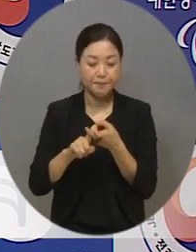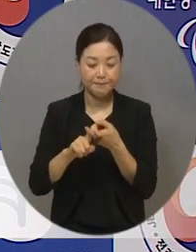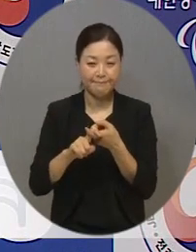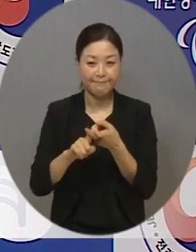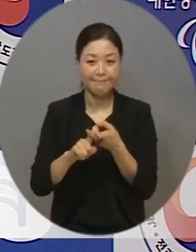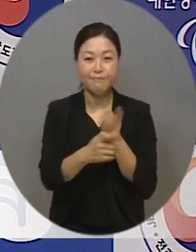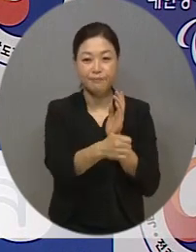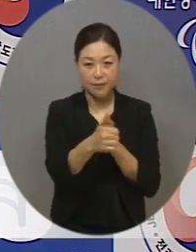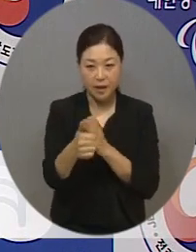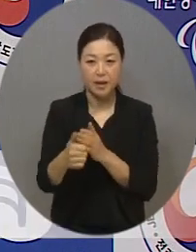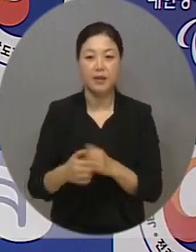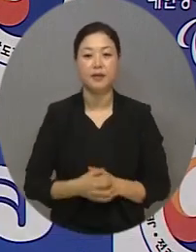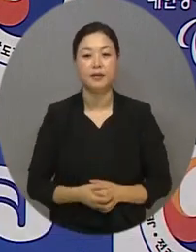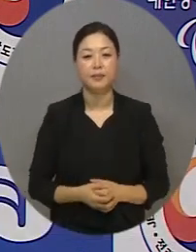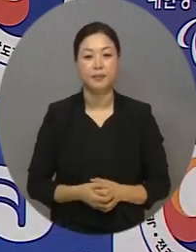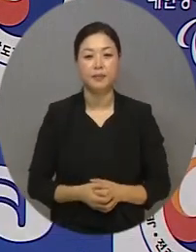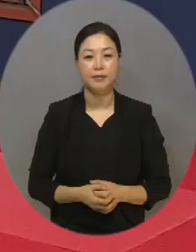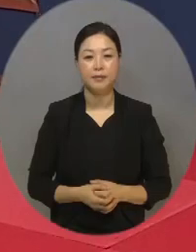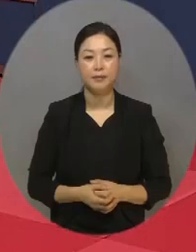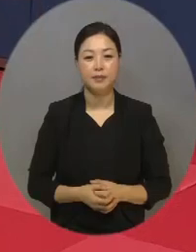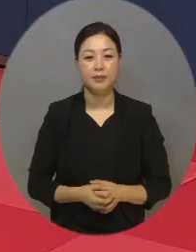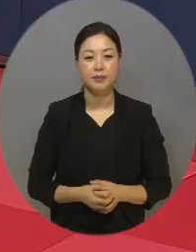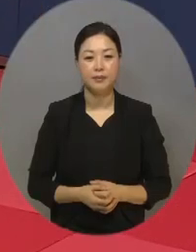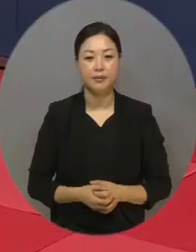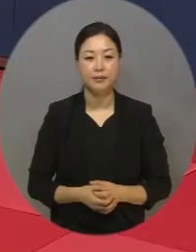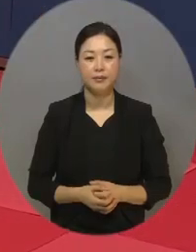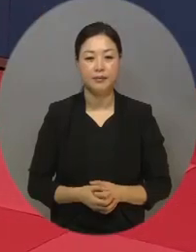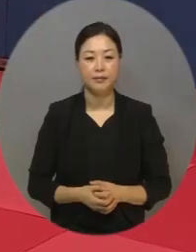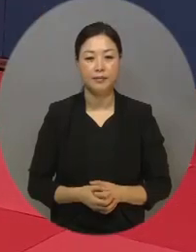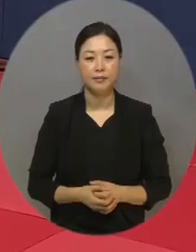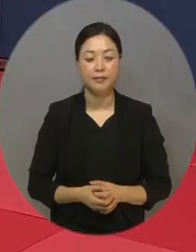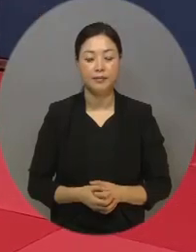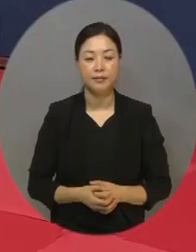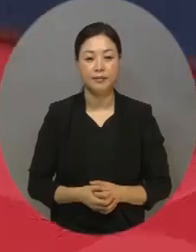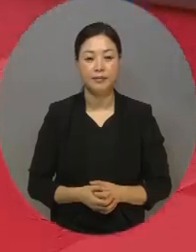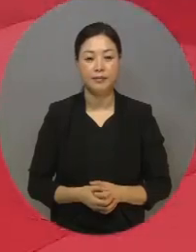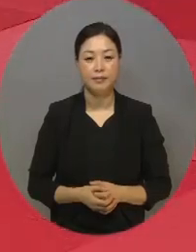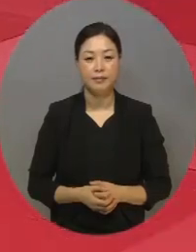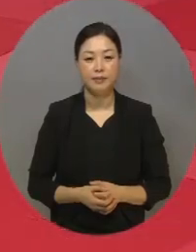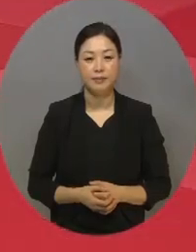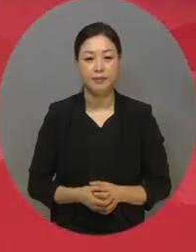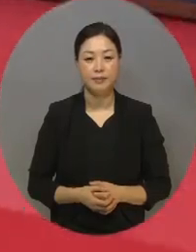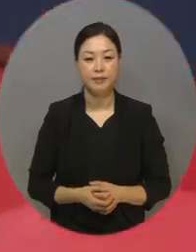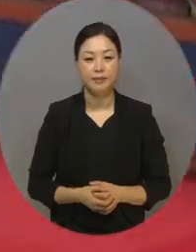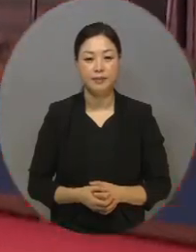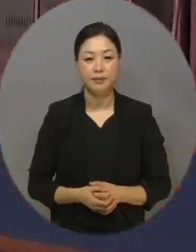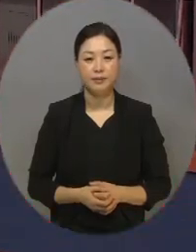많이 가져주셨으면 좋겠습니다. 복지TV 뉴스 박순용입니다.